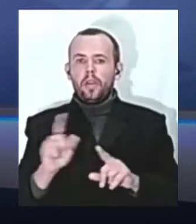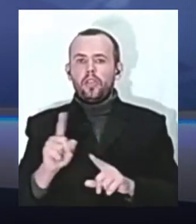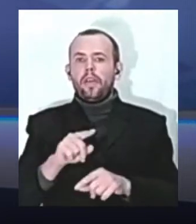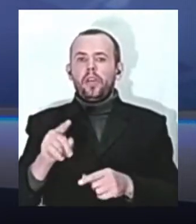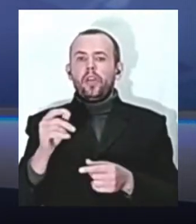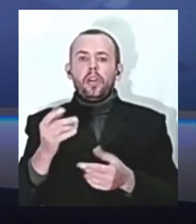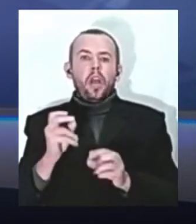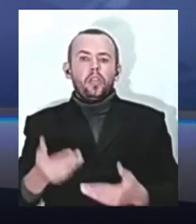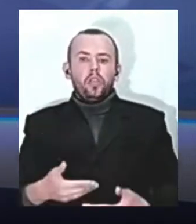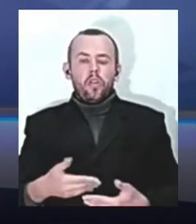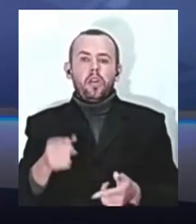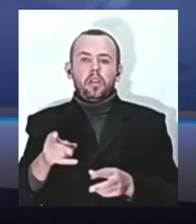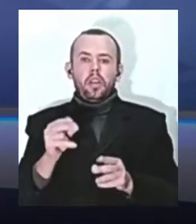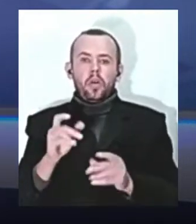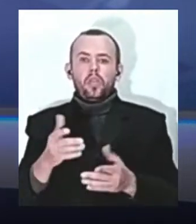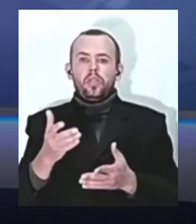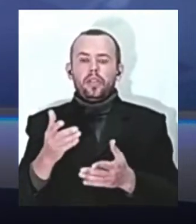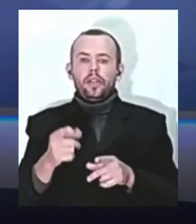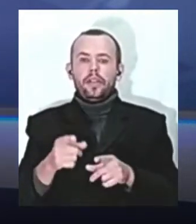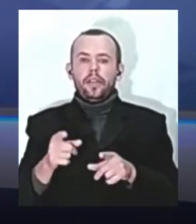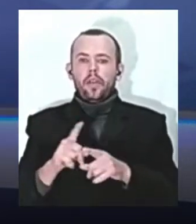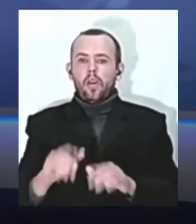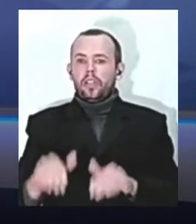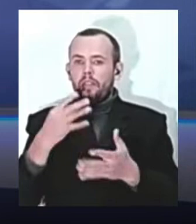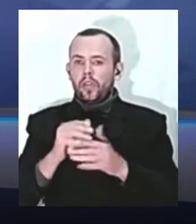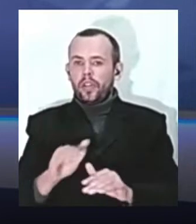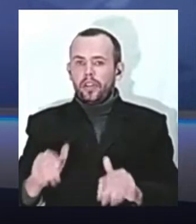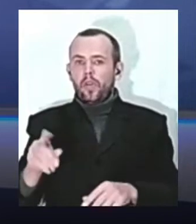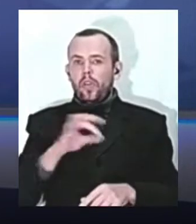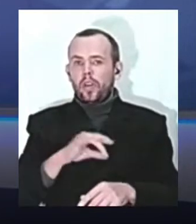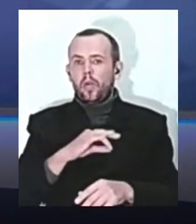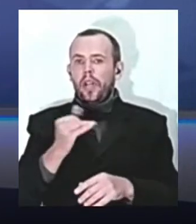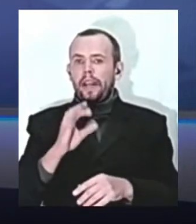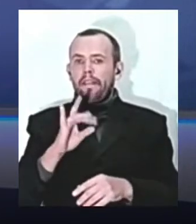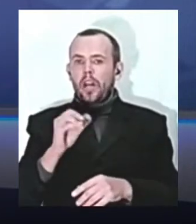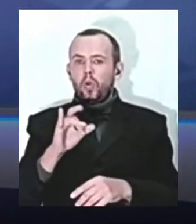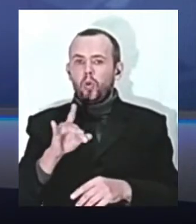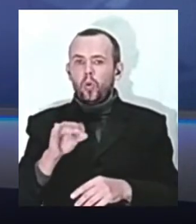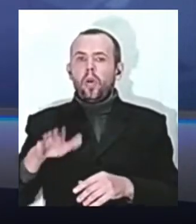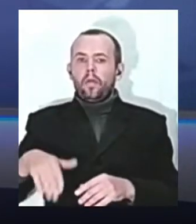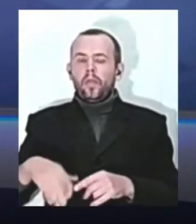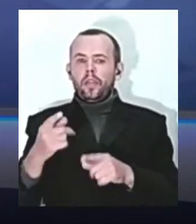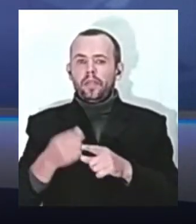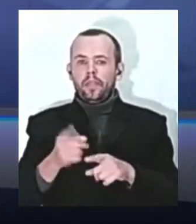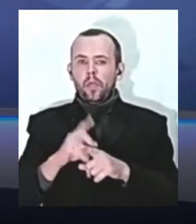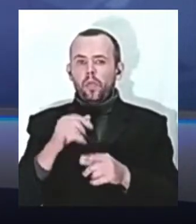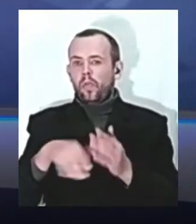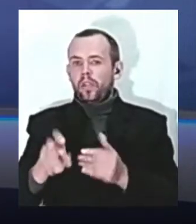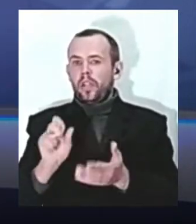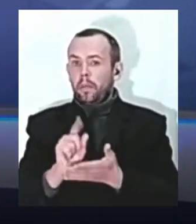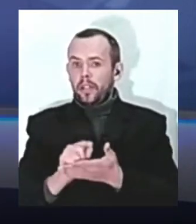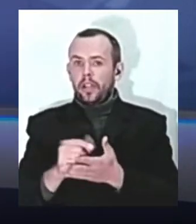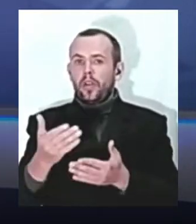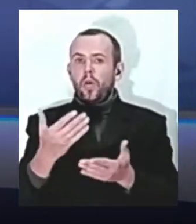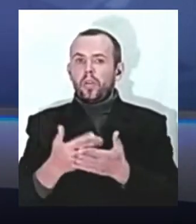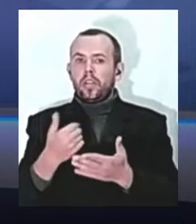якось ростять своїх дітей, вони користуються інфраструктурою, і потім ці люди вийдуть на пенсію. І ось в нас постає питання,